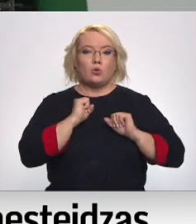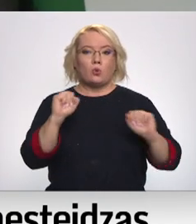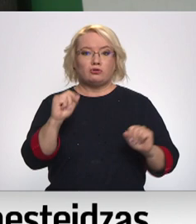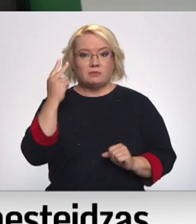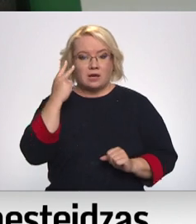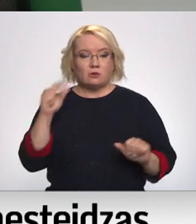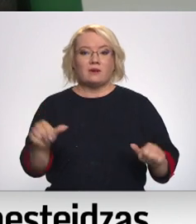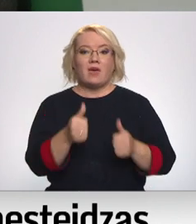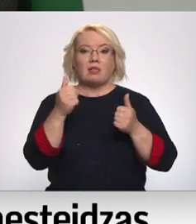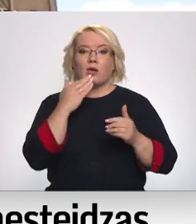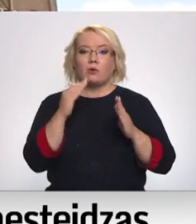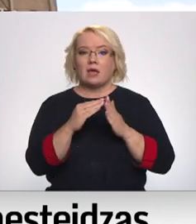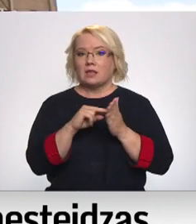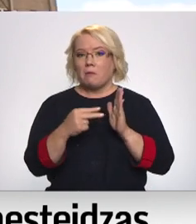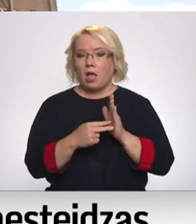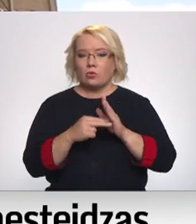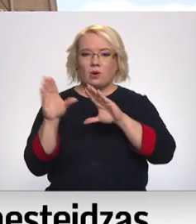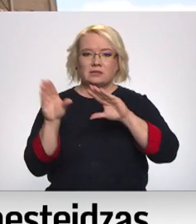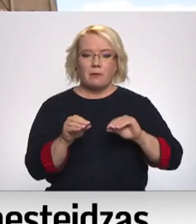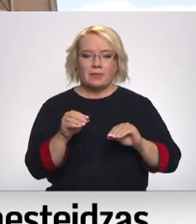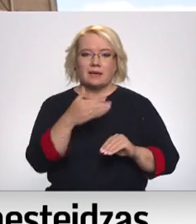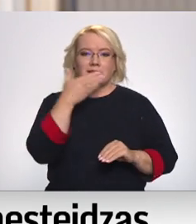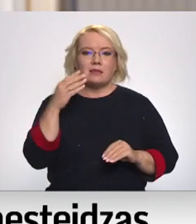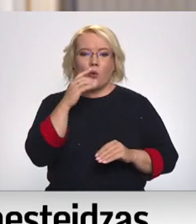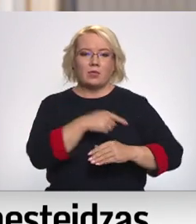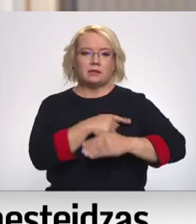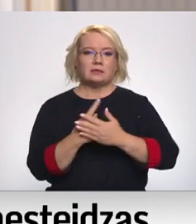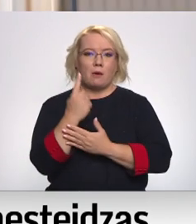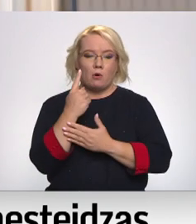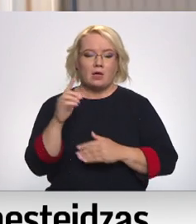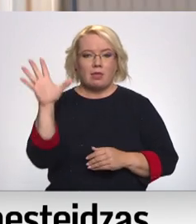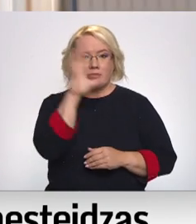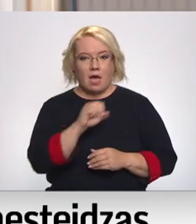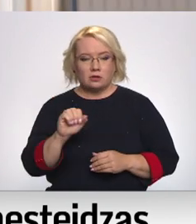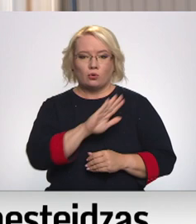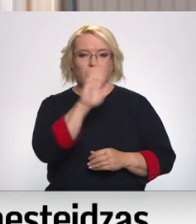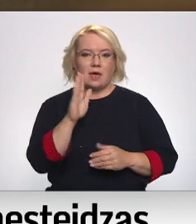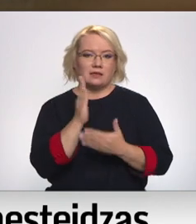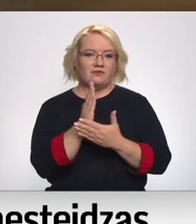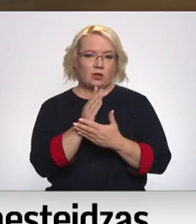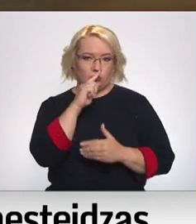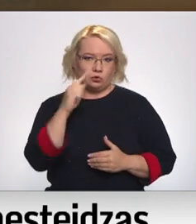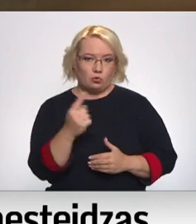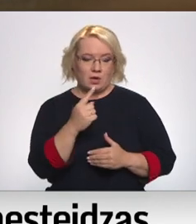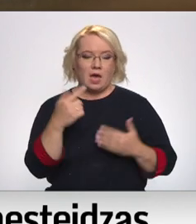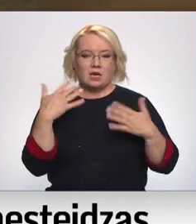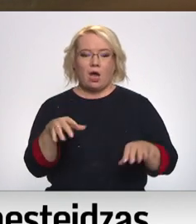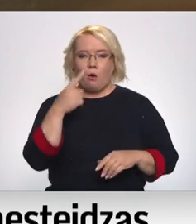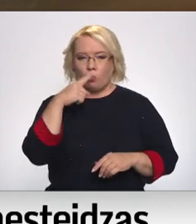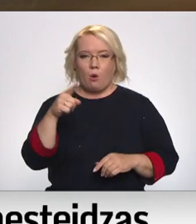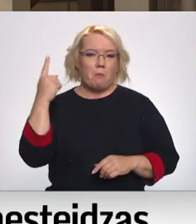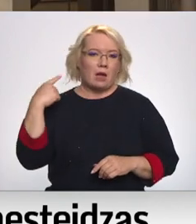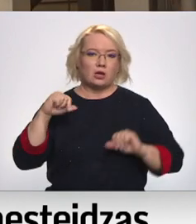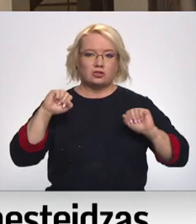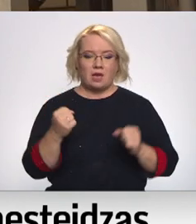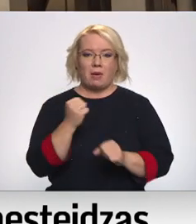Vienlaikus Rēzeknē plāno samazināt siltā ūdens temperatūru nakts un dienas vidusstundās. Līdzīgi tas jau kopš pagājušās ziemas